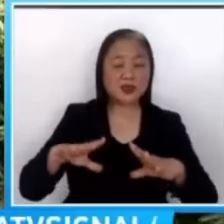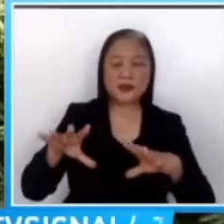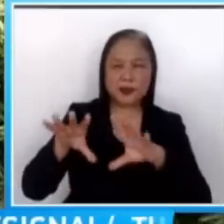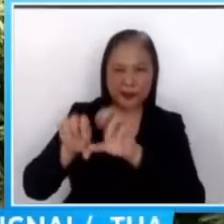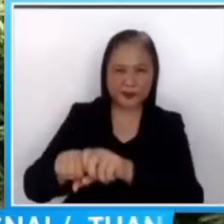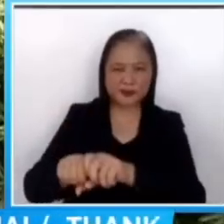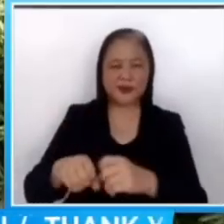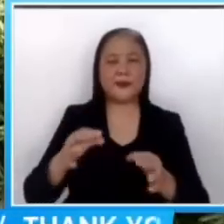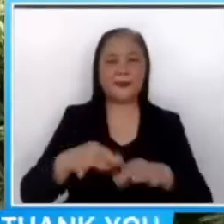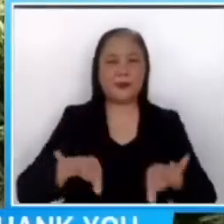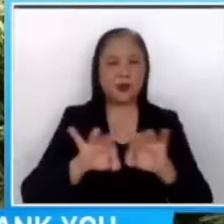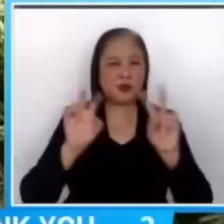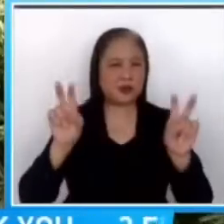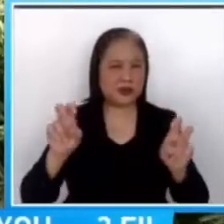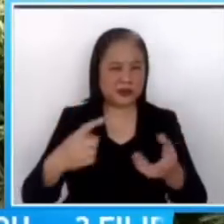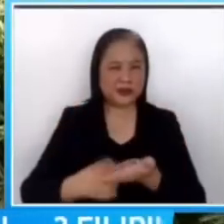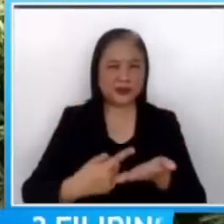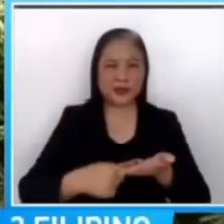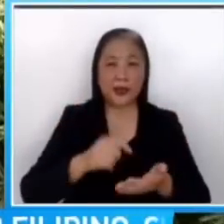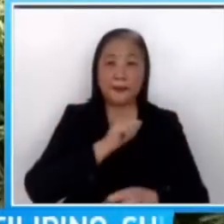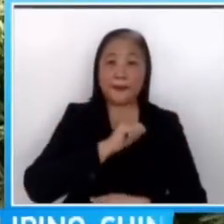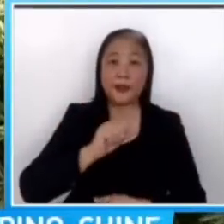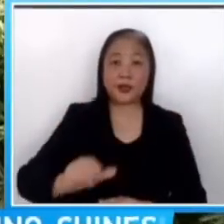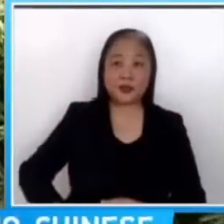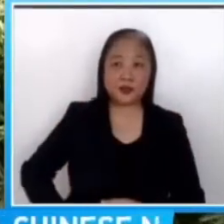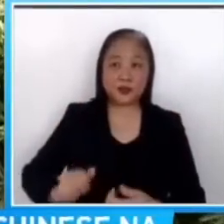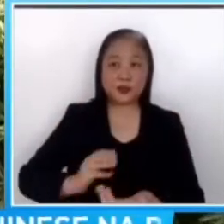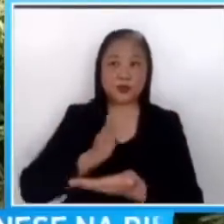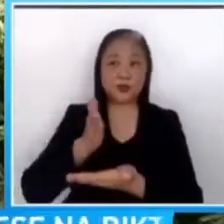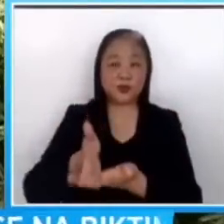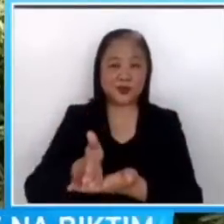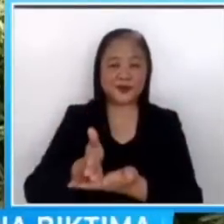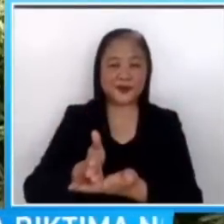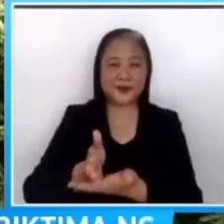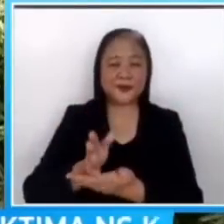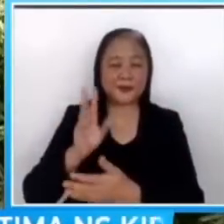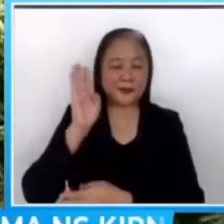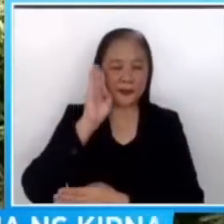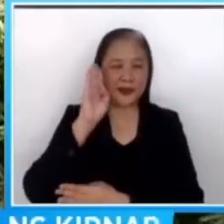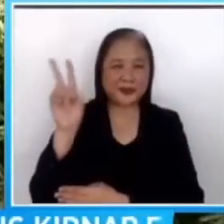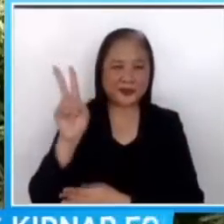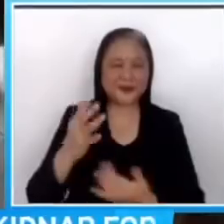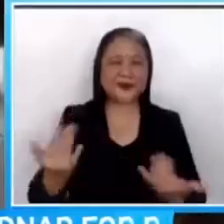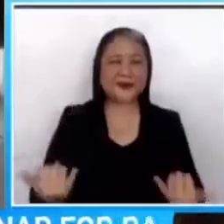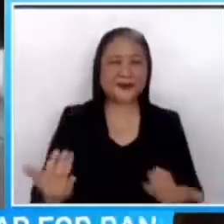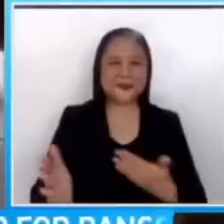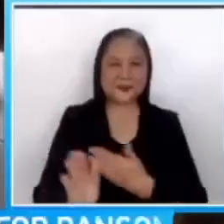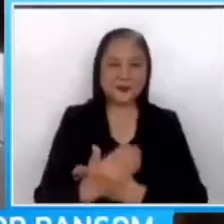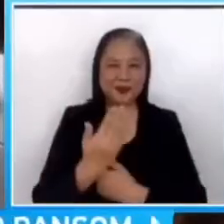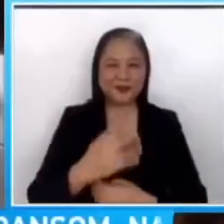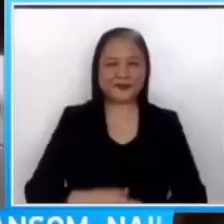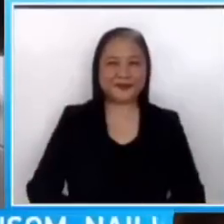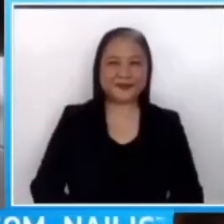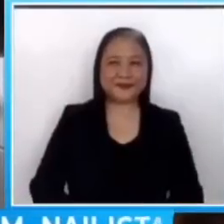isyong tinalakay ng mga ambassador na bumisita kay President-elect Bongbong Marcos ngayong umaga.